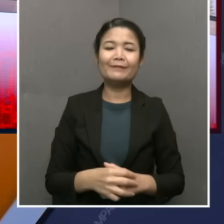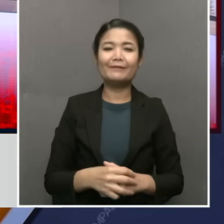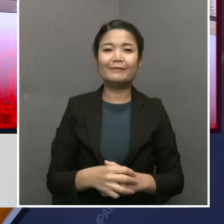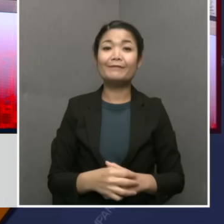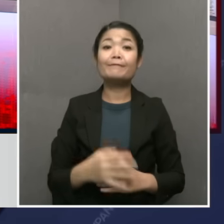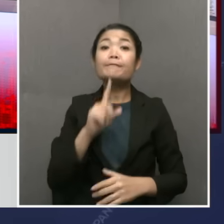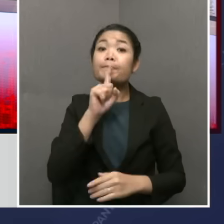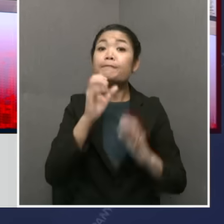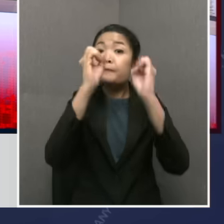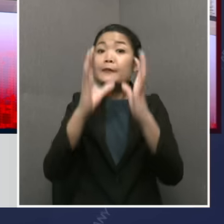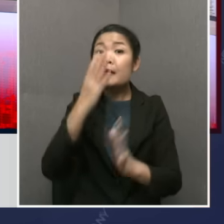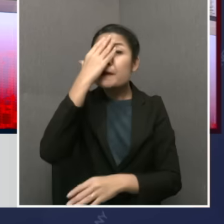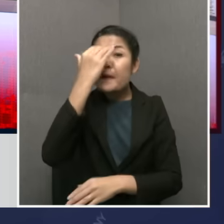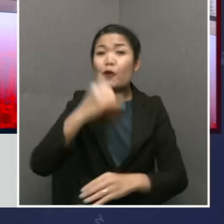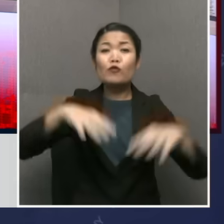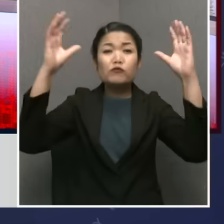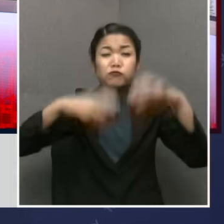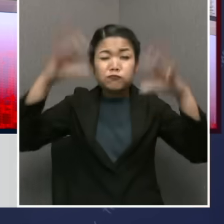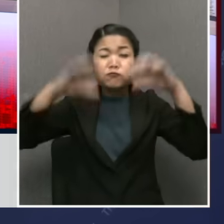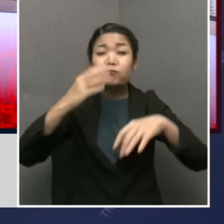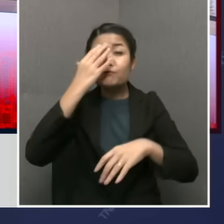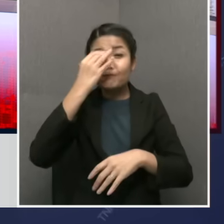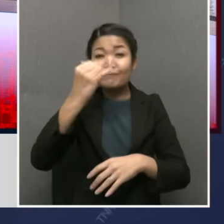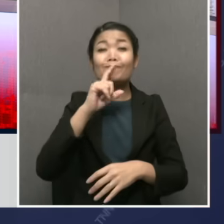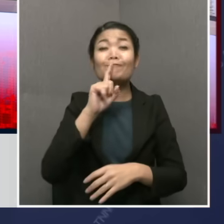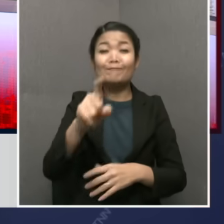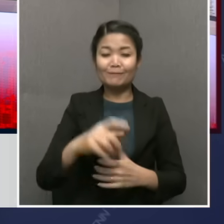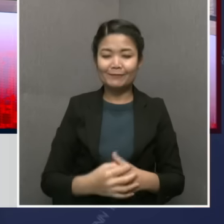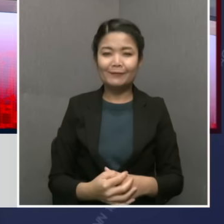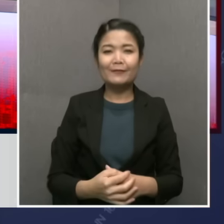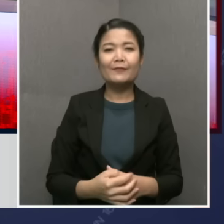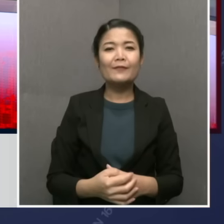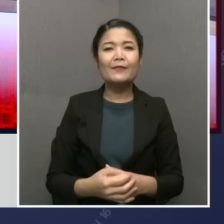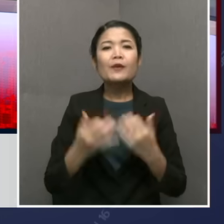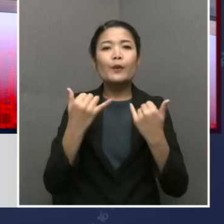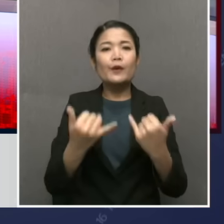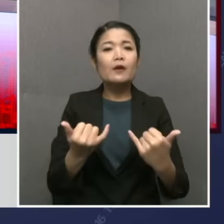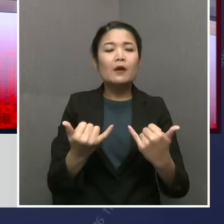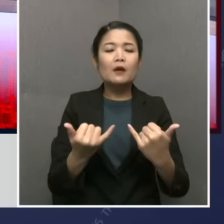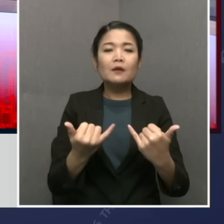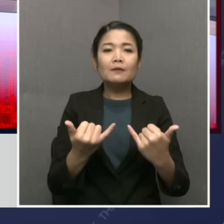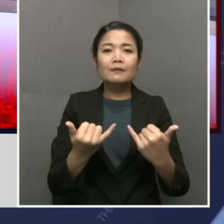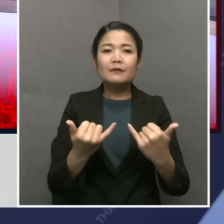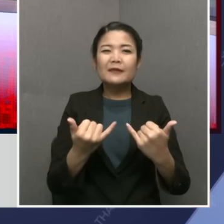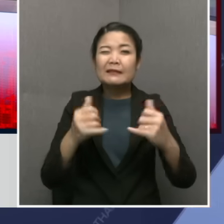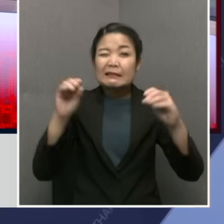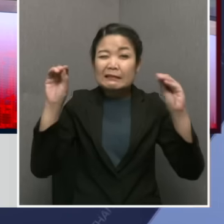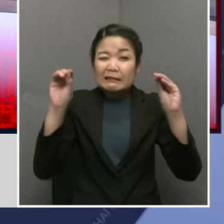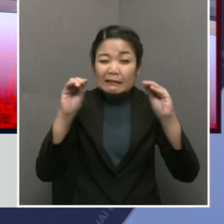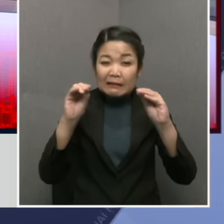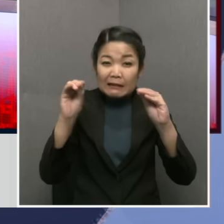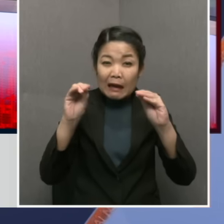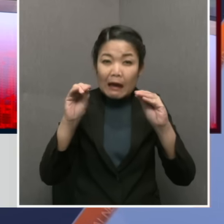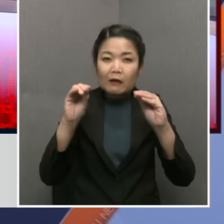อาจารย์ครับทำไมช่วงนี้ฝนจึงตกหนักแบบนี้ครับเอ่อตอนนี้เราก็เข้ามาเรียกว่ากลางฤดูฝนนะ